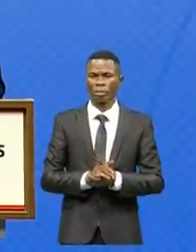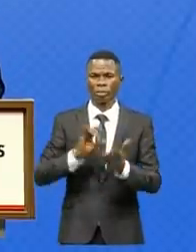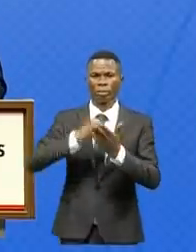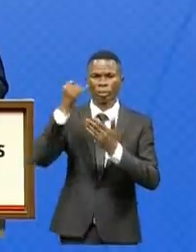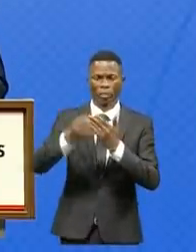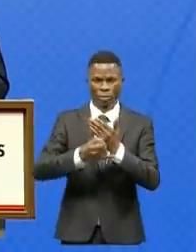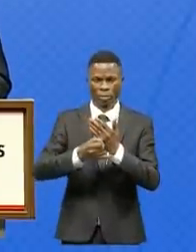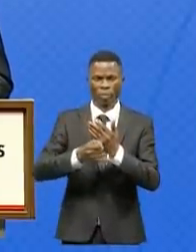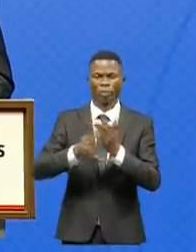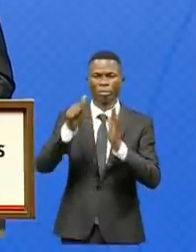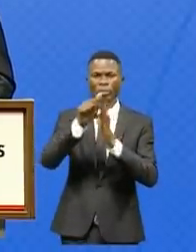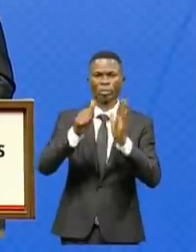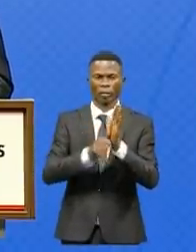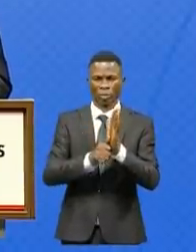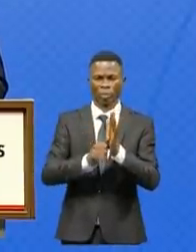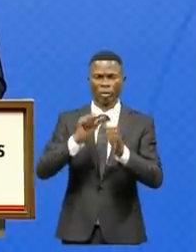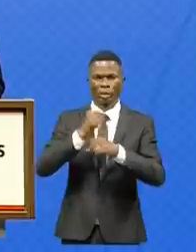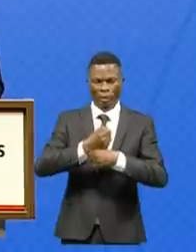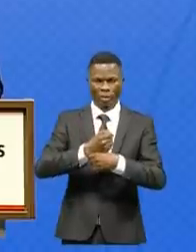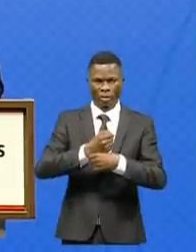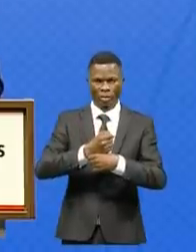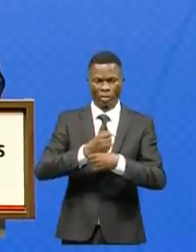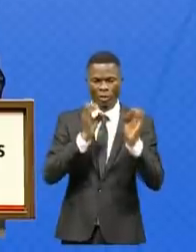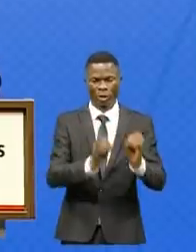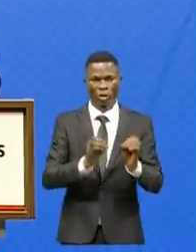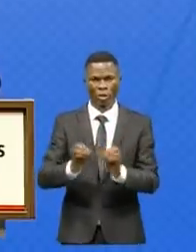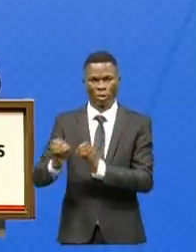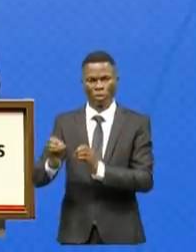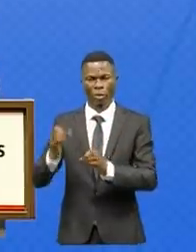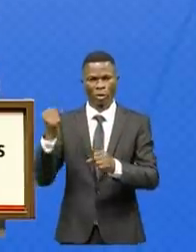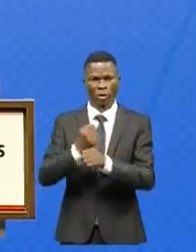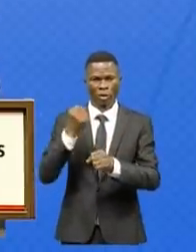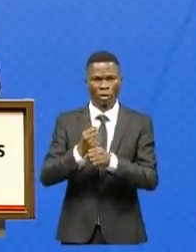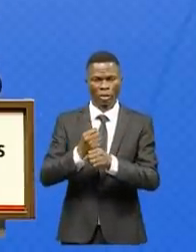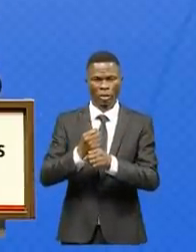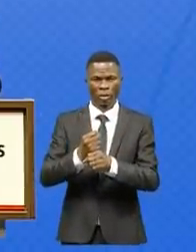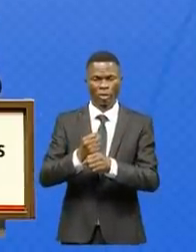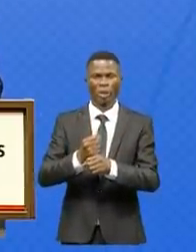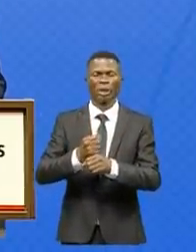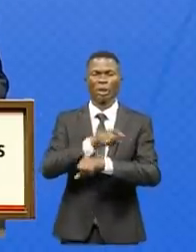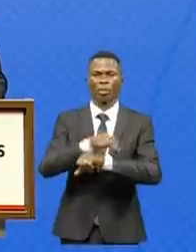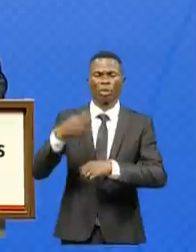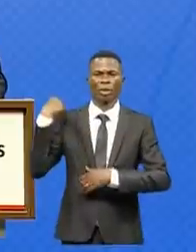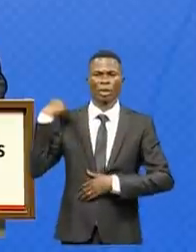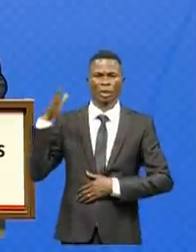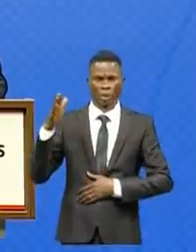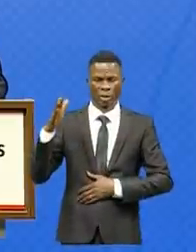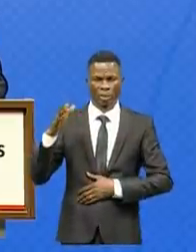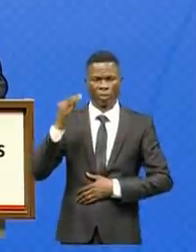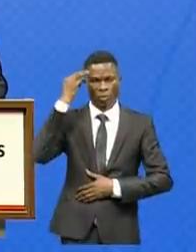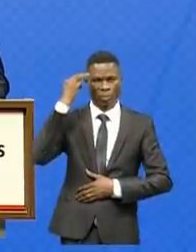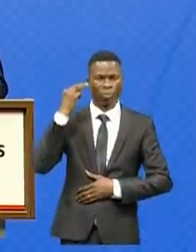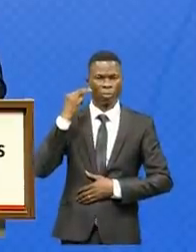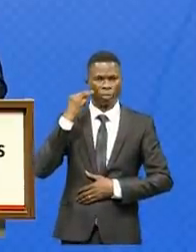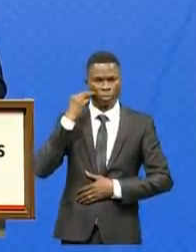Projet de décret portant création, organisation et fonctionnement d'un établissement public.